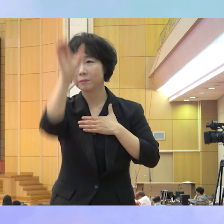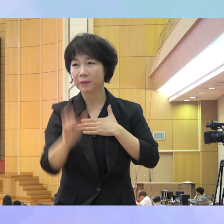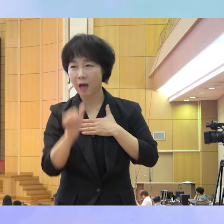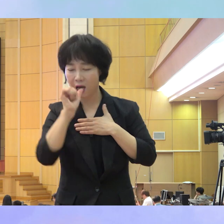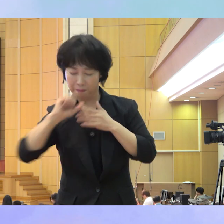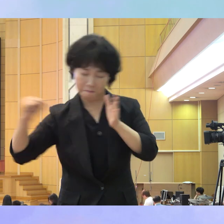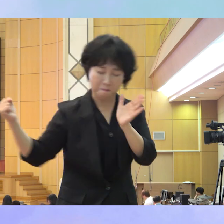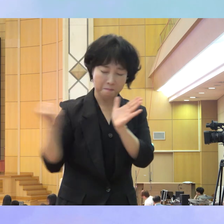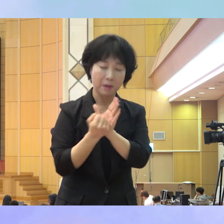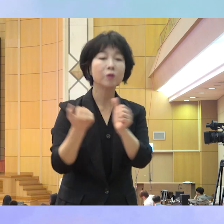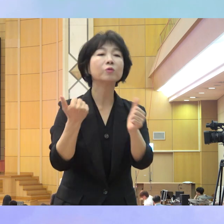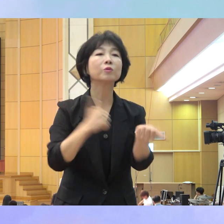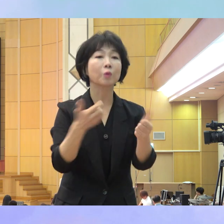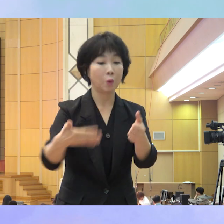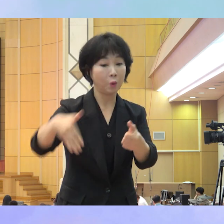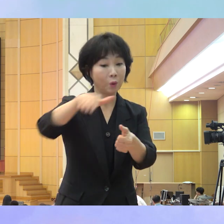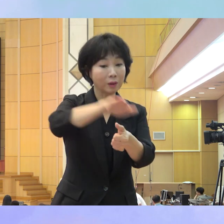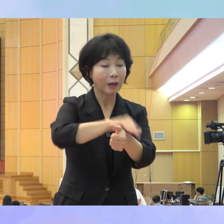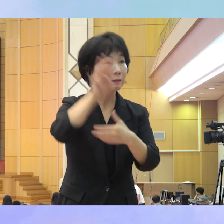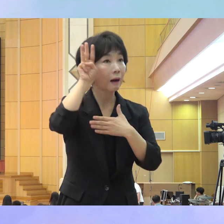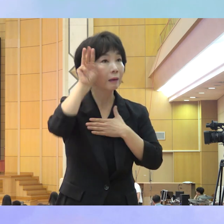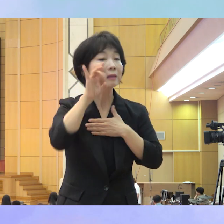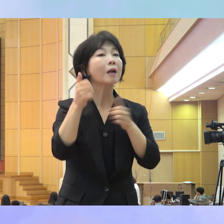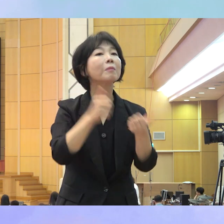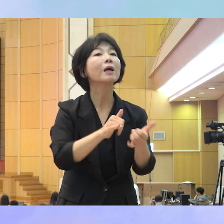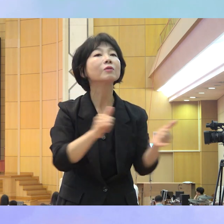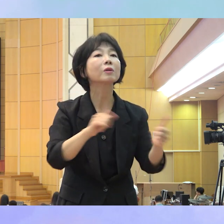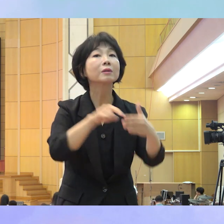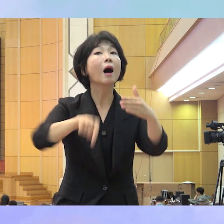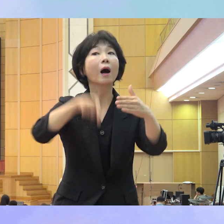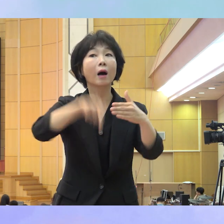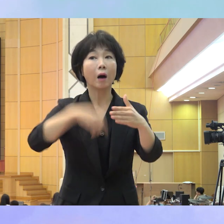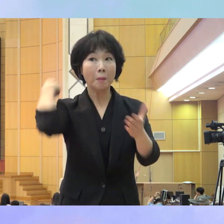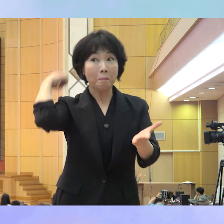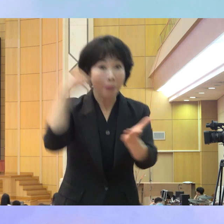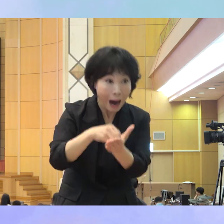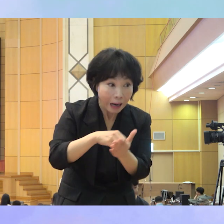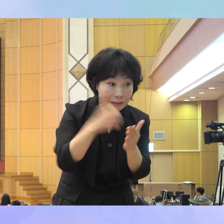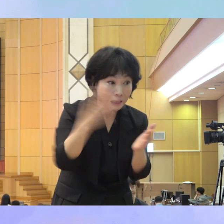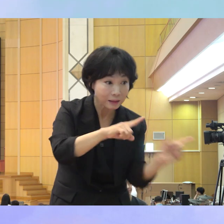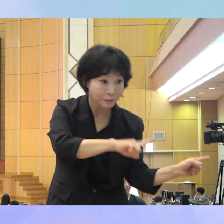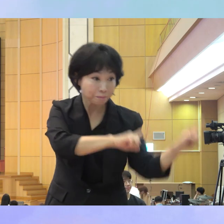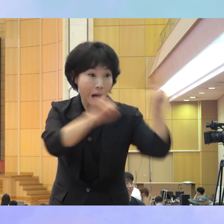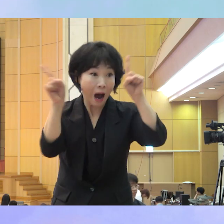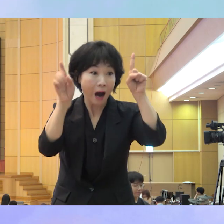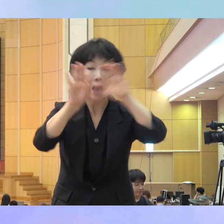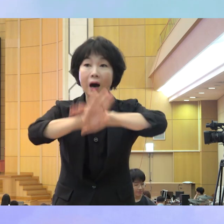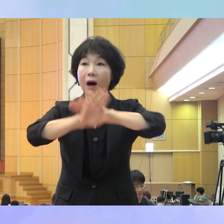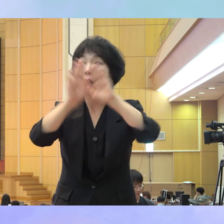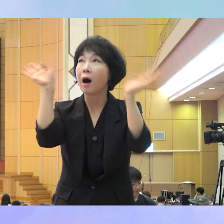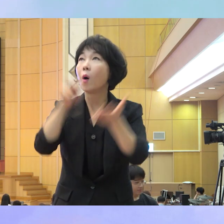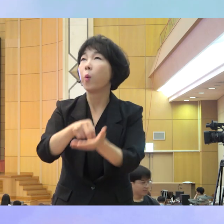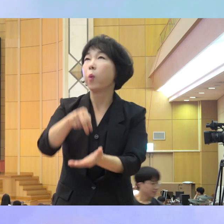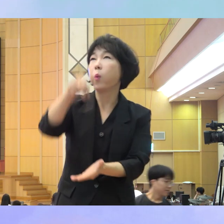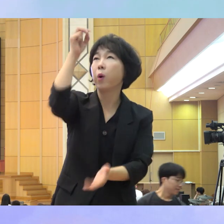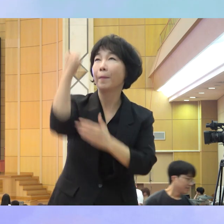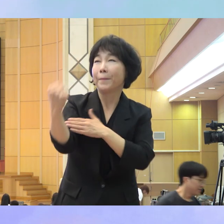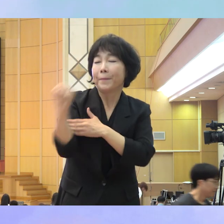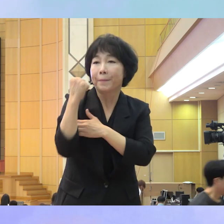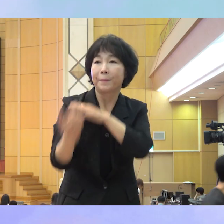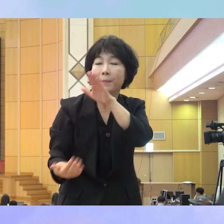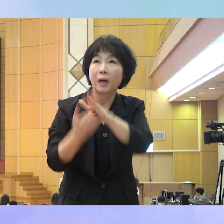받으사 십자가에 못 박혀 죽으시고 장사한 지 사흘 만에 죽은 자 가운데서 다시 살아나시며